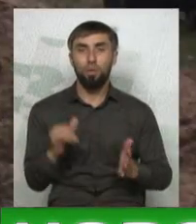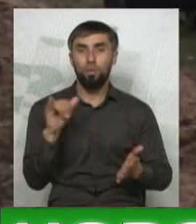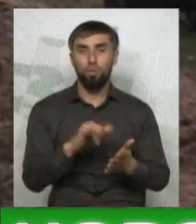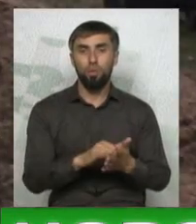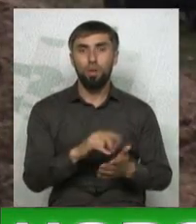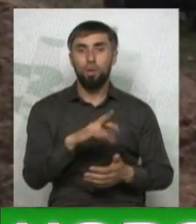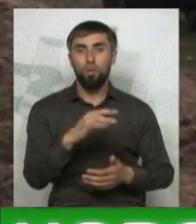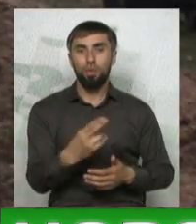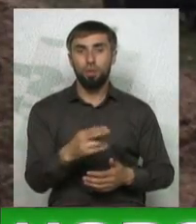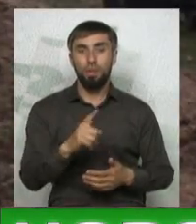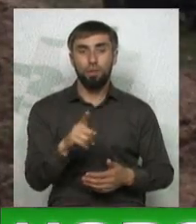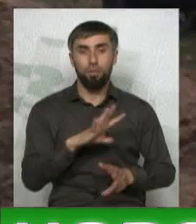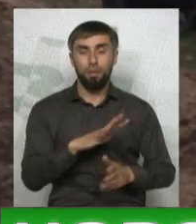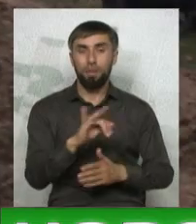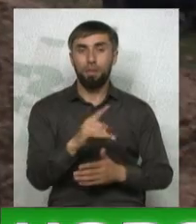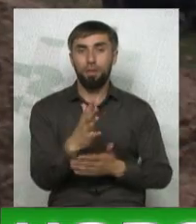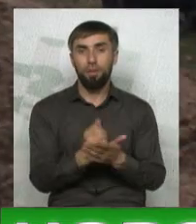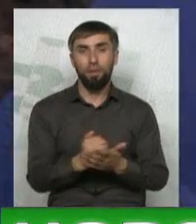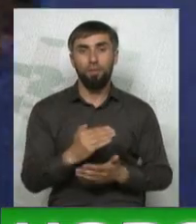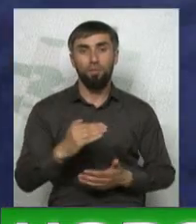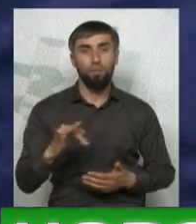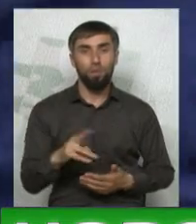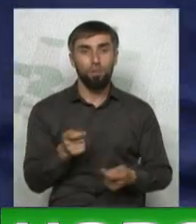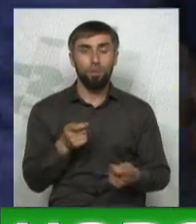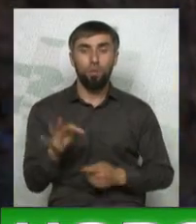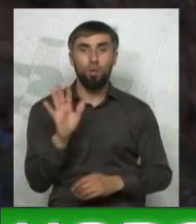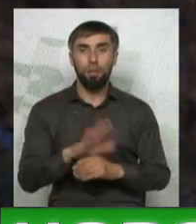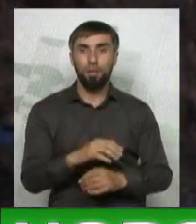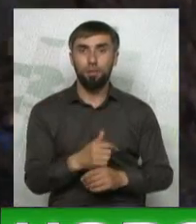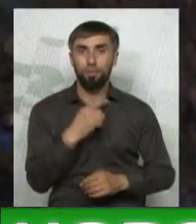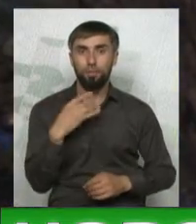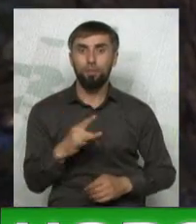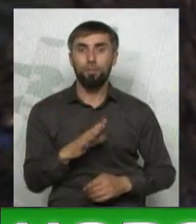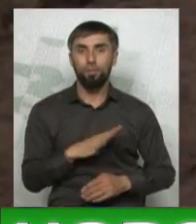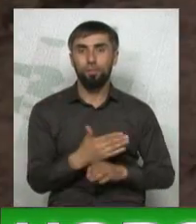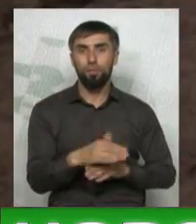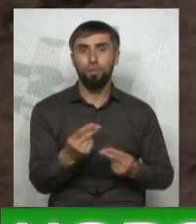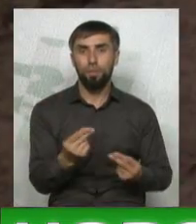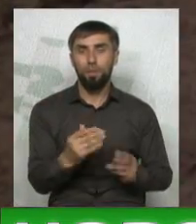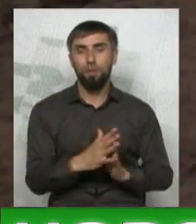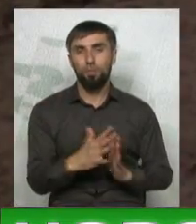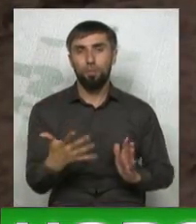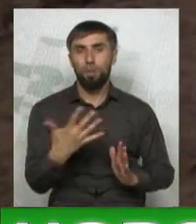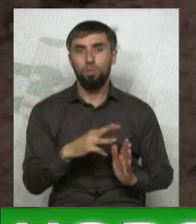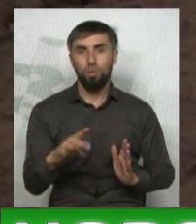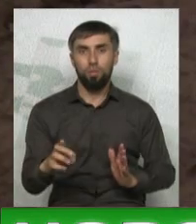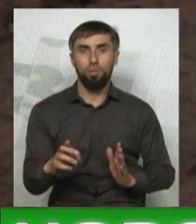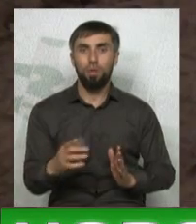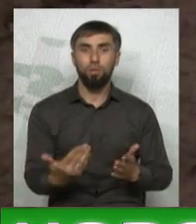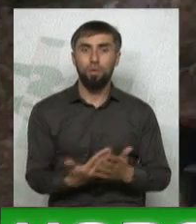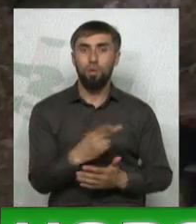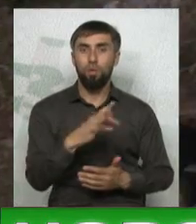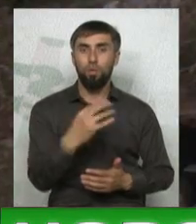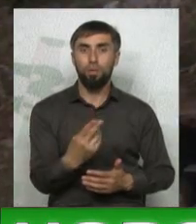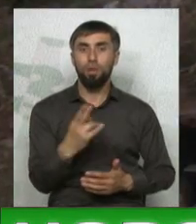мини-каптажный колодец. Для этого из резервного фонда правительства региона по поручению Махмуда Аликалиматова выделено свыше 5 миллионов рублей. Новый